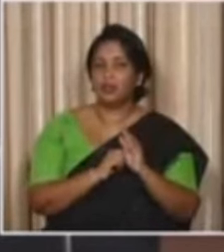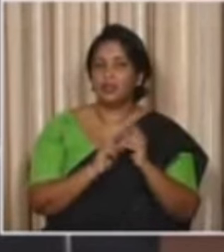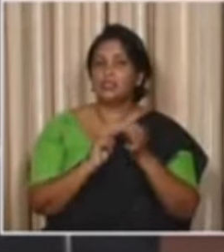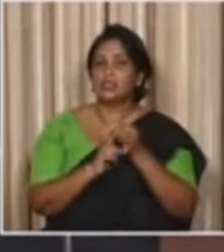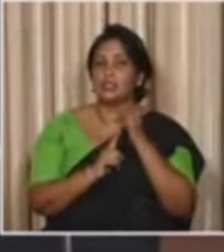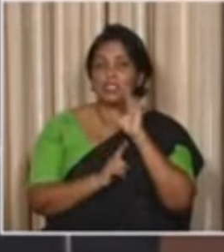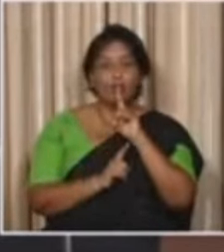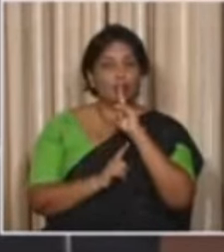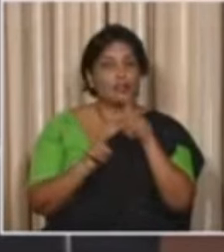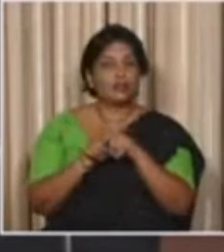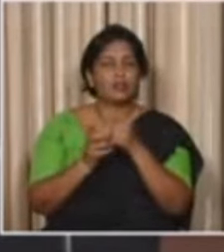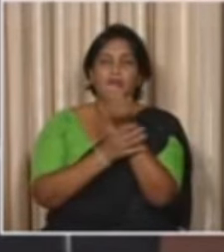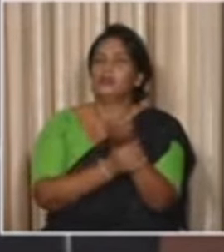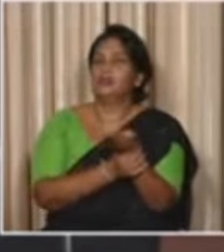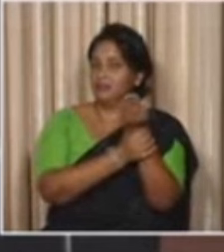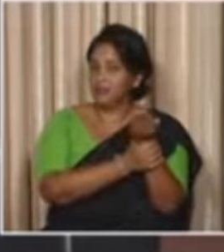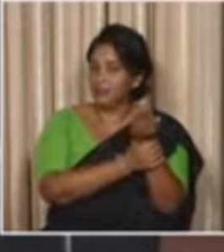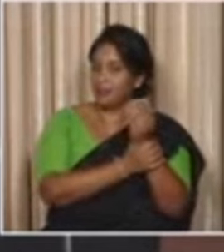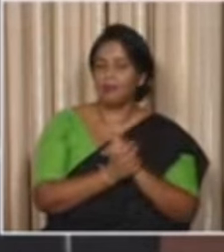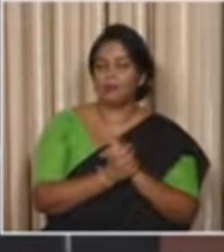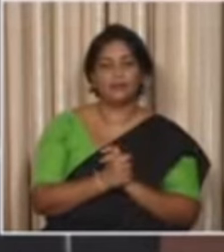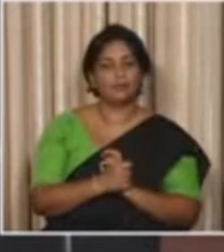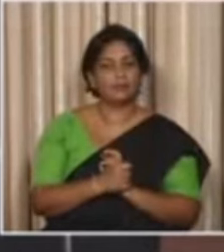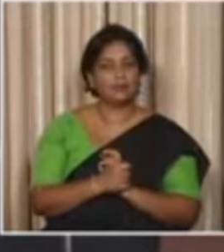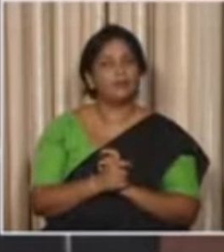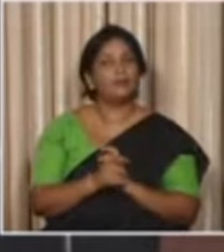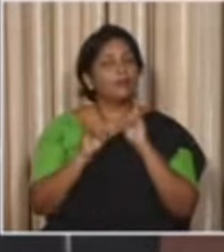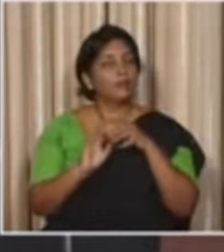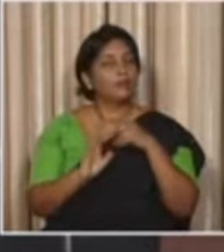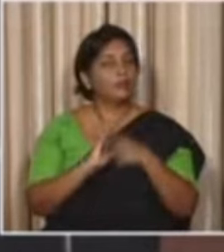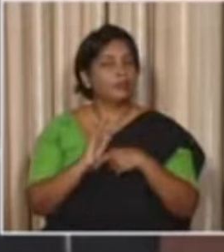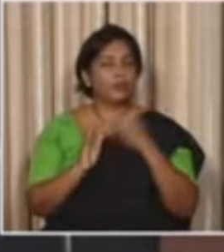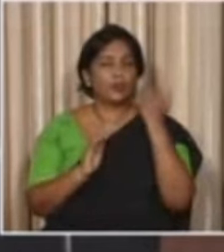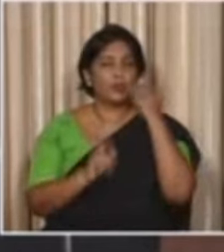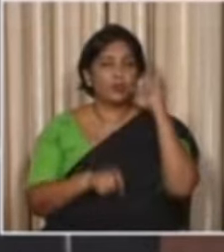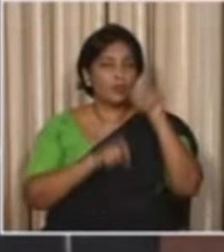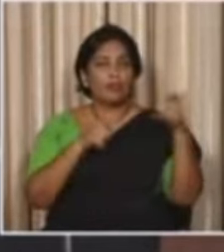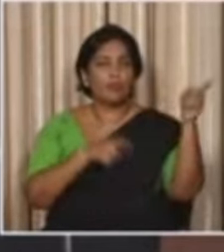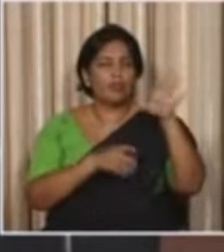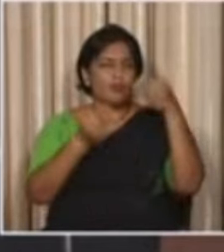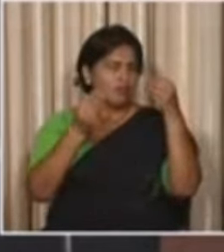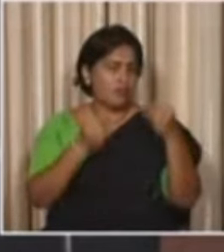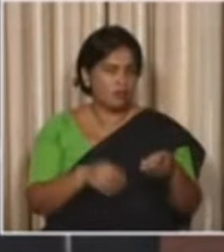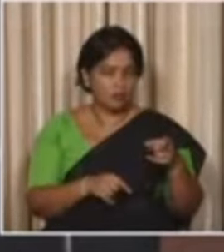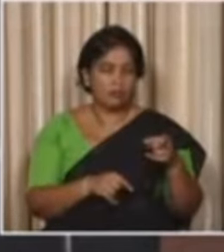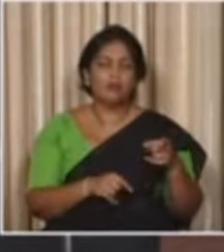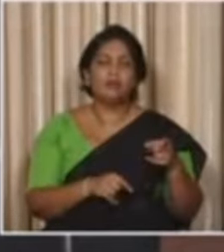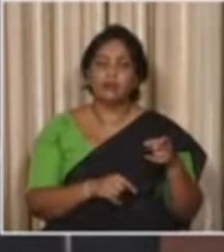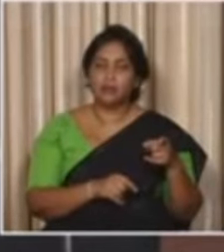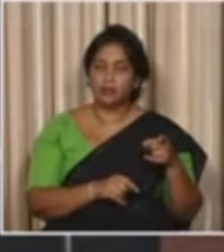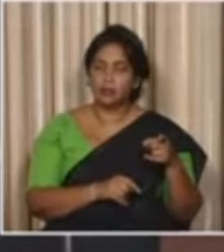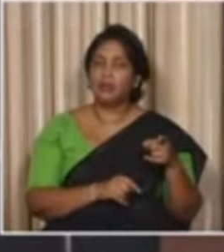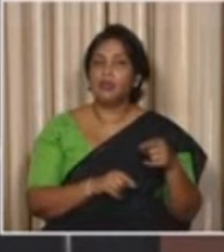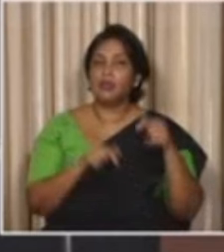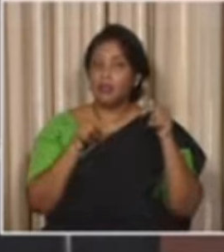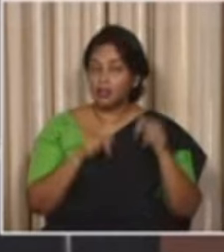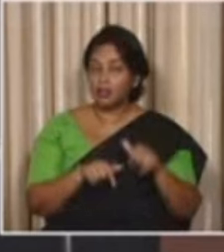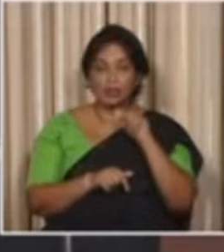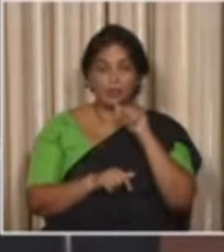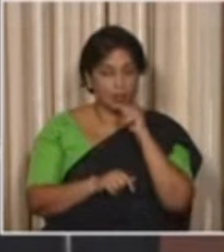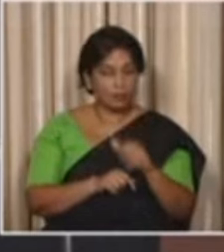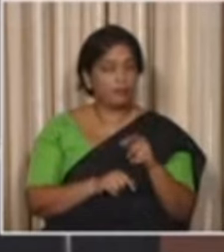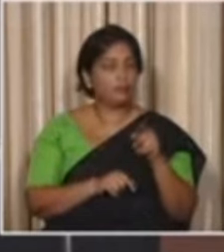ජනාධිපතිතුමා කියපු විදිහට හිඟා කඩනවා හැබැයි රටේ සාමාන්‍ය ජනතාව බංකොලොත් උනාම අද ඇත්තවශයෙන්ම